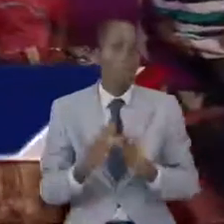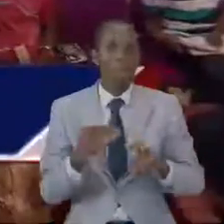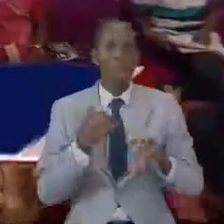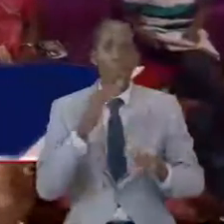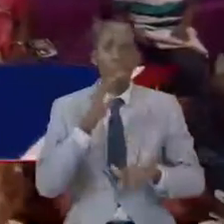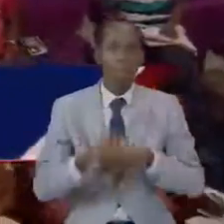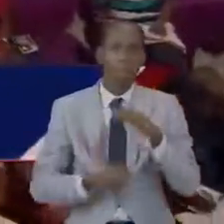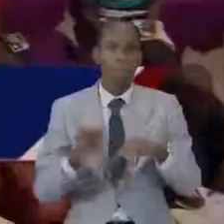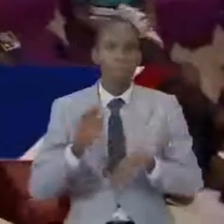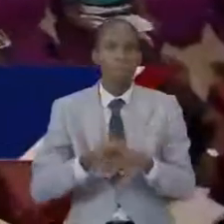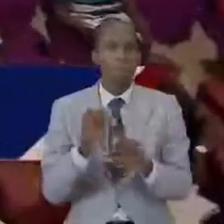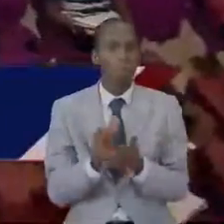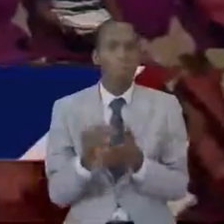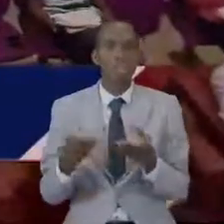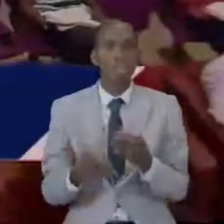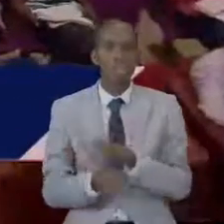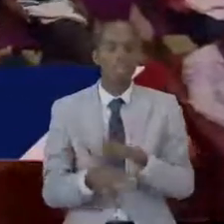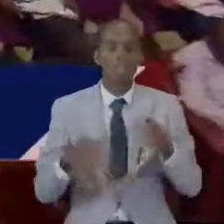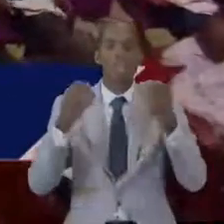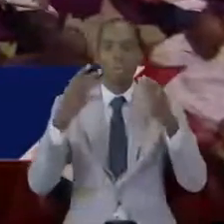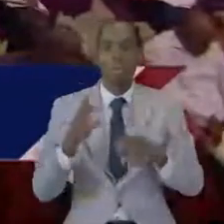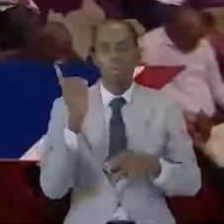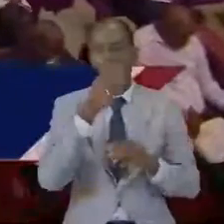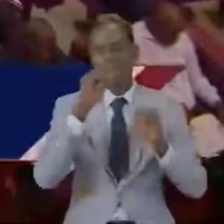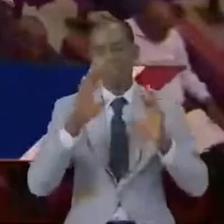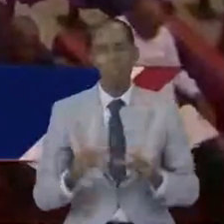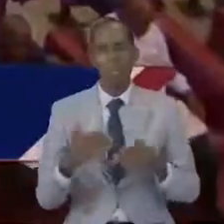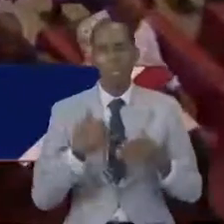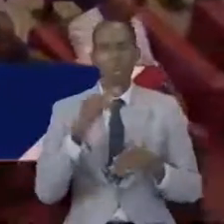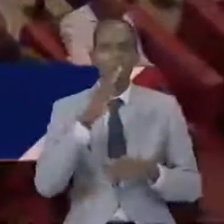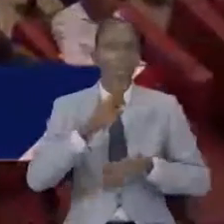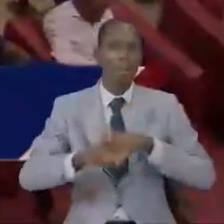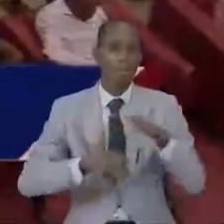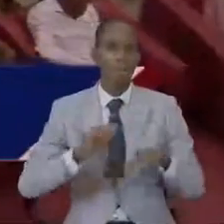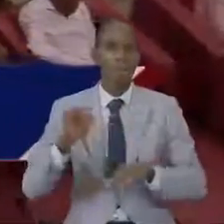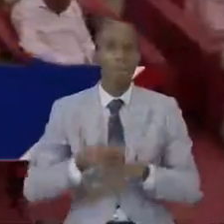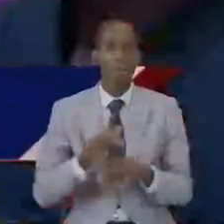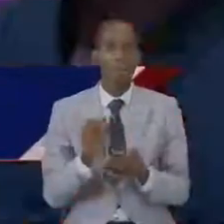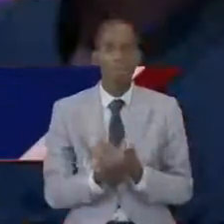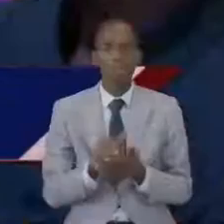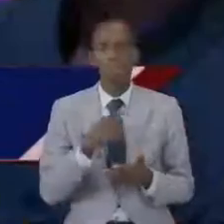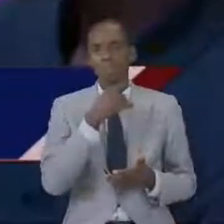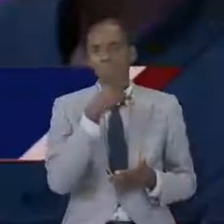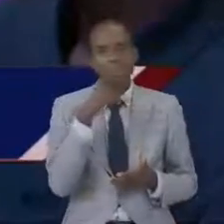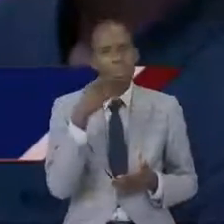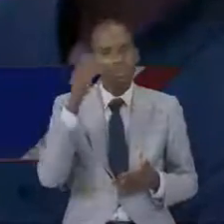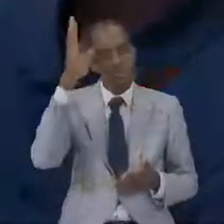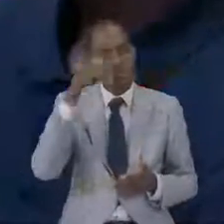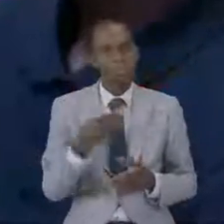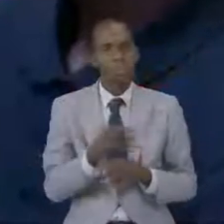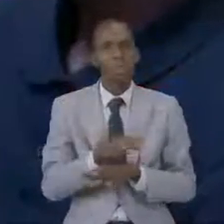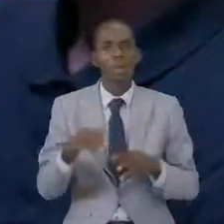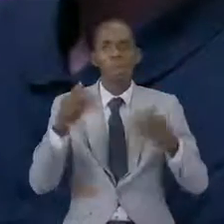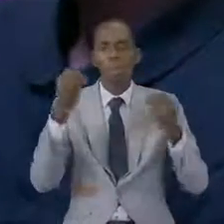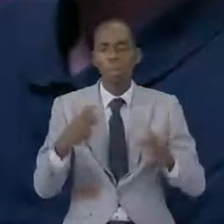fois pour faire marcher sur ces gens plusieurs fois enseignants marcher sur ces champs même déjà religieux passé par là les gens